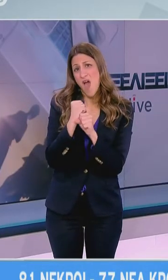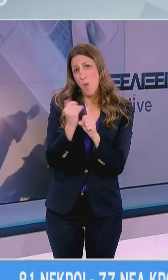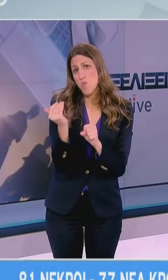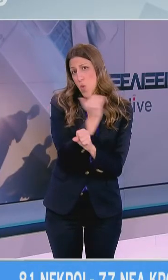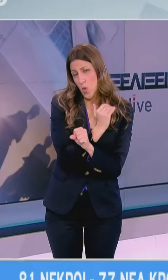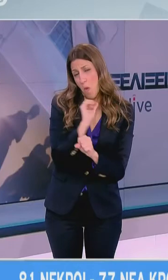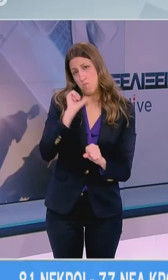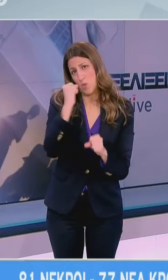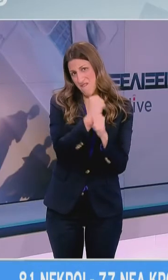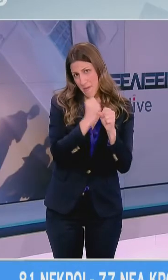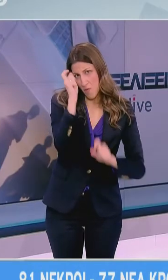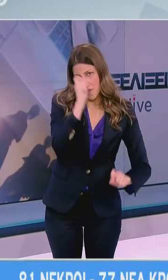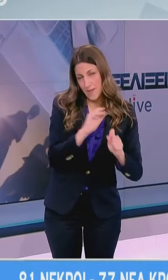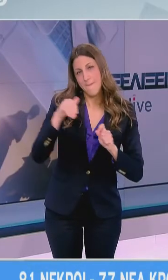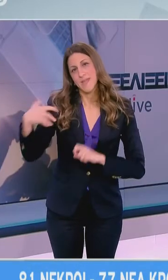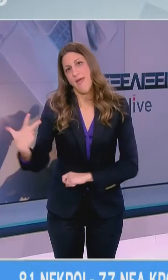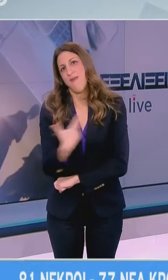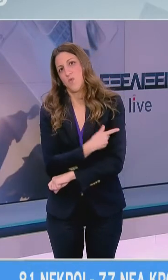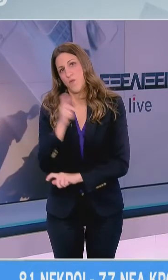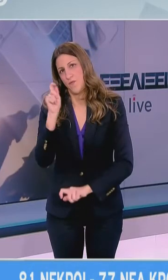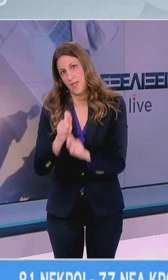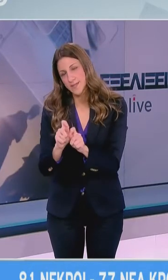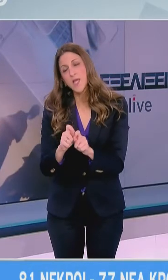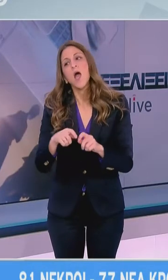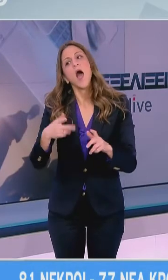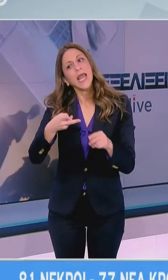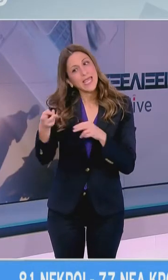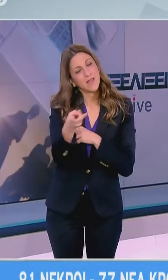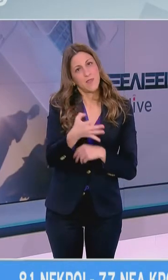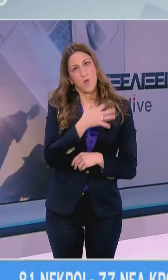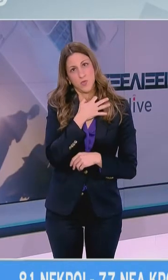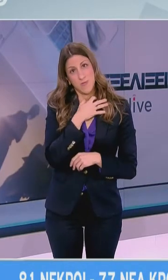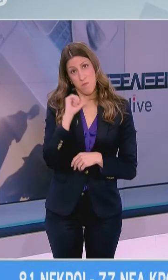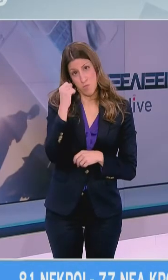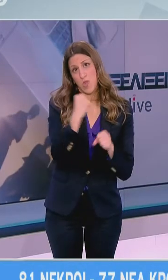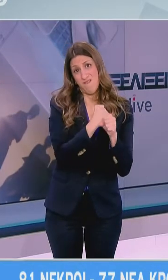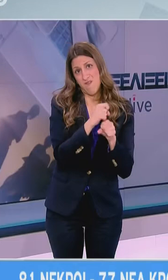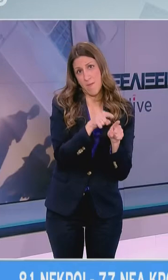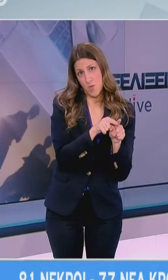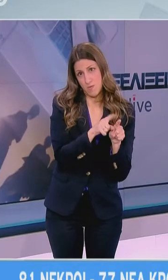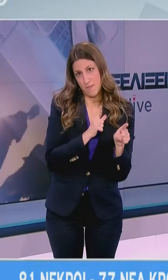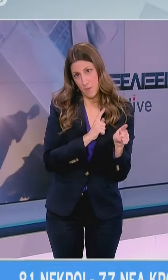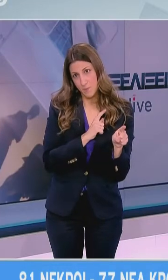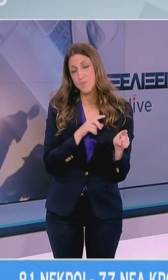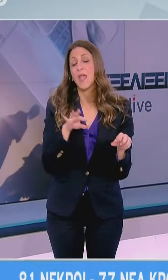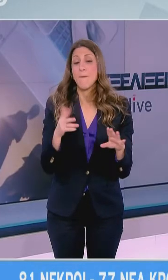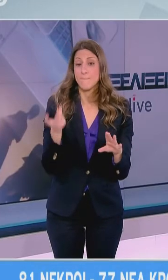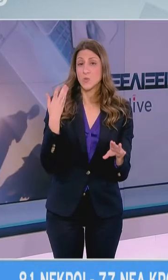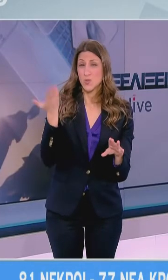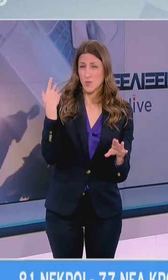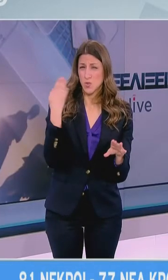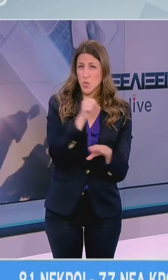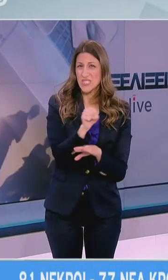Αλλά δεν πρέπει να καταλήξουμε τον αγώνα για ένα επιτυχές εμβόλιο. Πάντως για το SARS και το MERS μέχρι σήμερα δεν